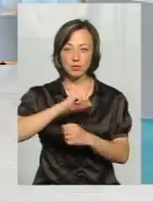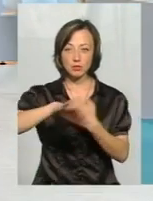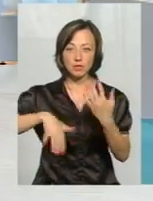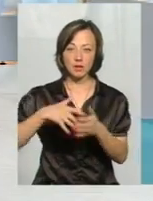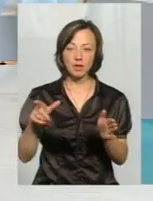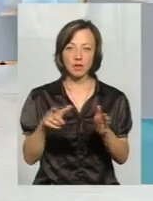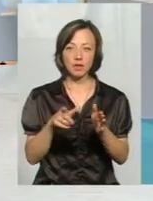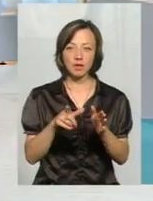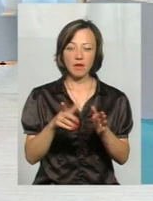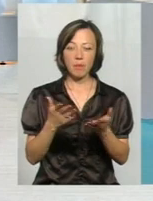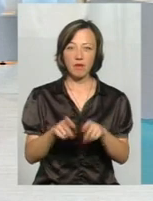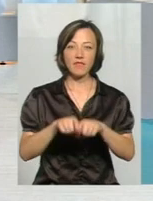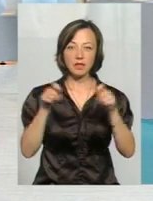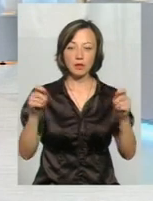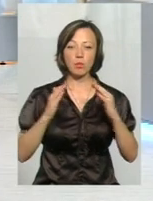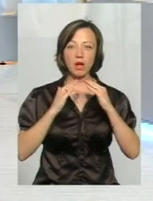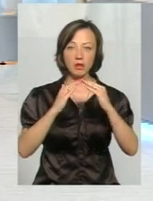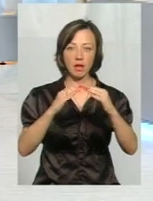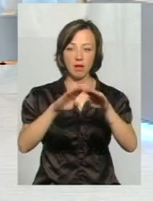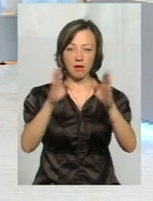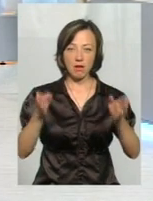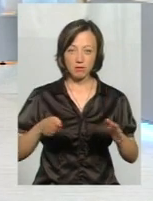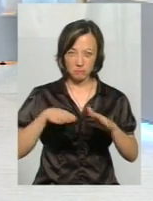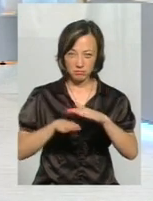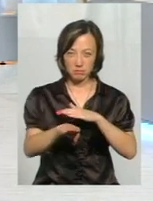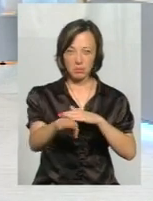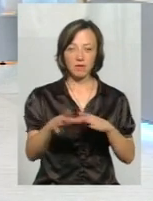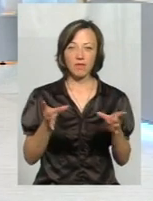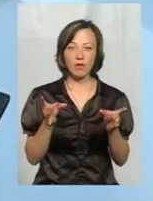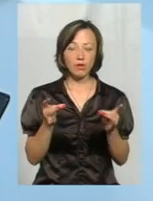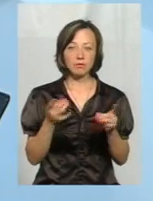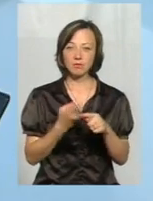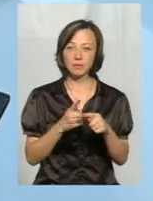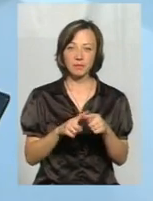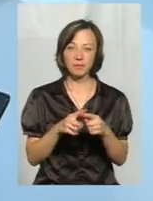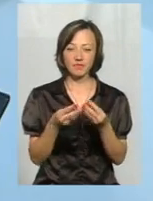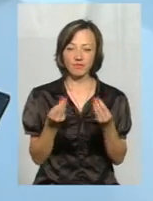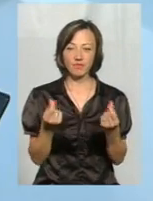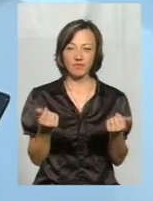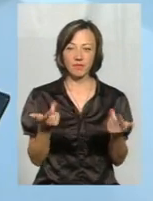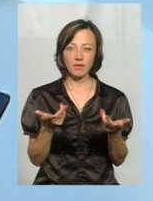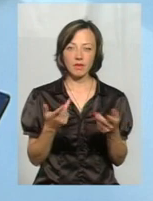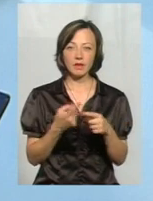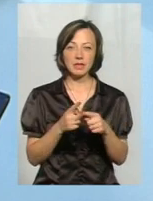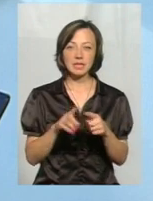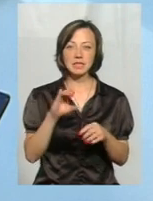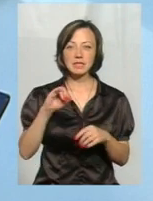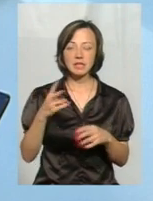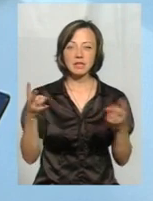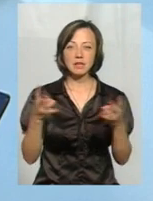перемішуємо, тримаємо в відкритому ангарі, ну в ангарі, да, який вологий, от, вона розсипається, механізм. Сіль треба